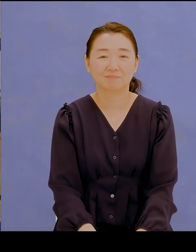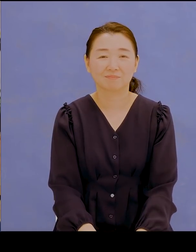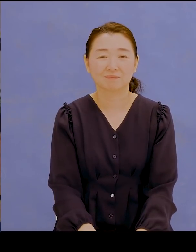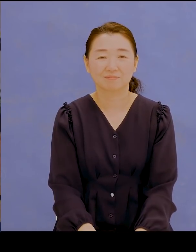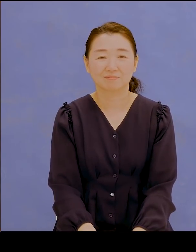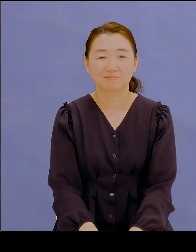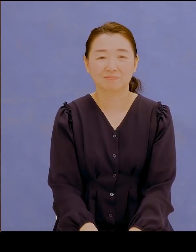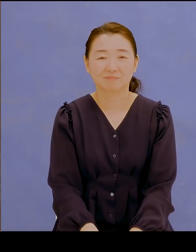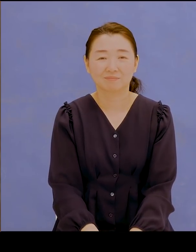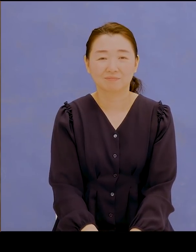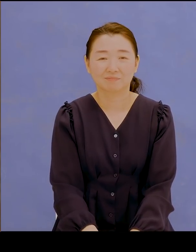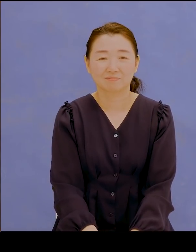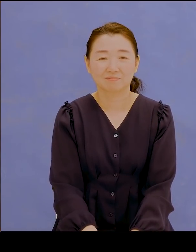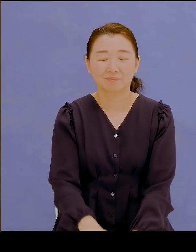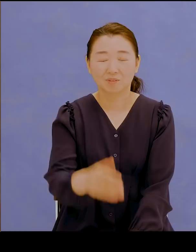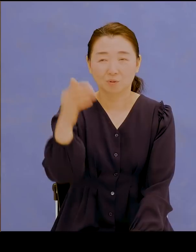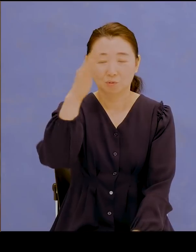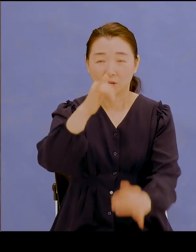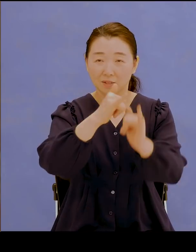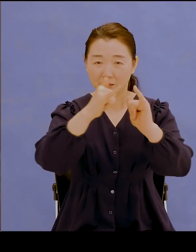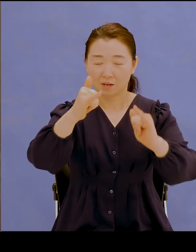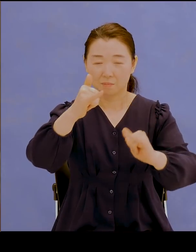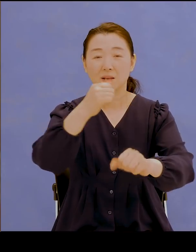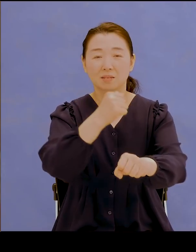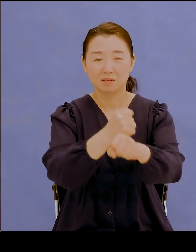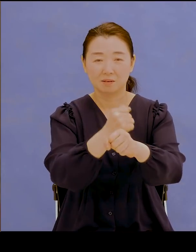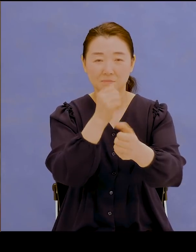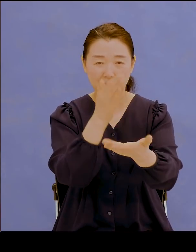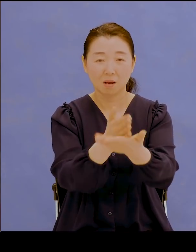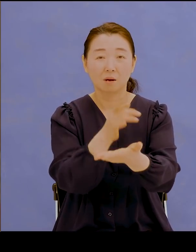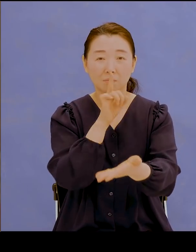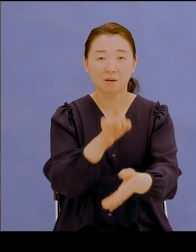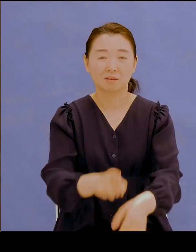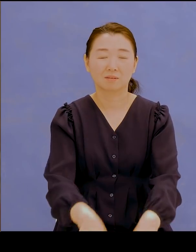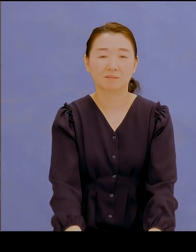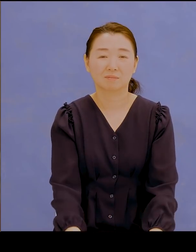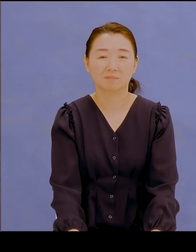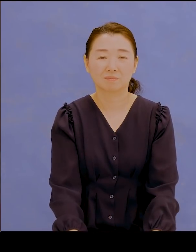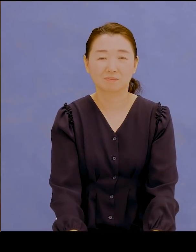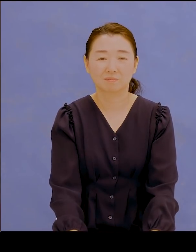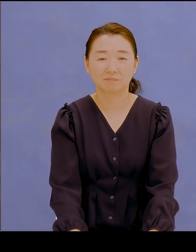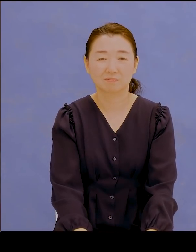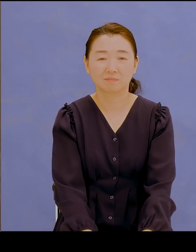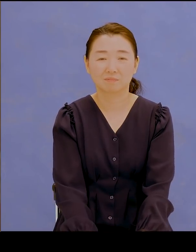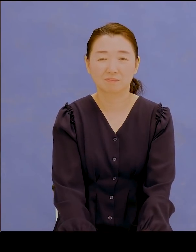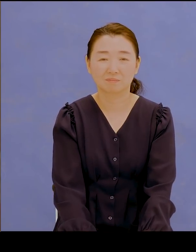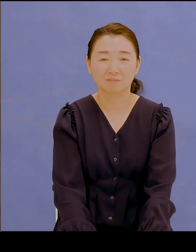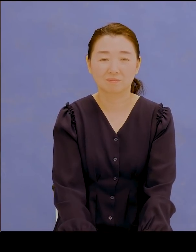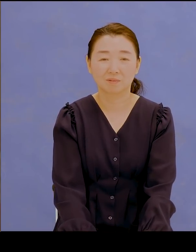거예요. 구경꾼 노릇하지 마라. 그냥